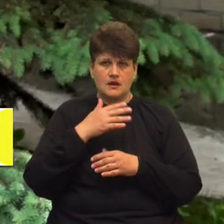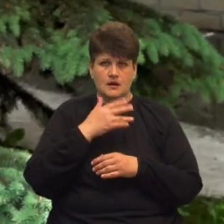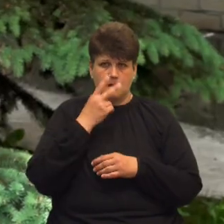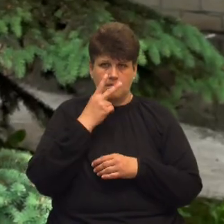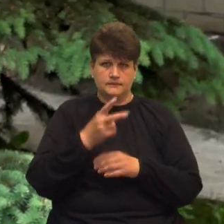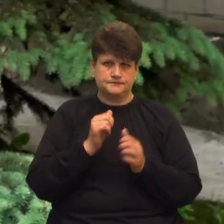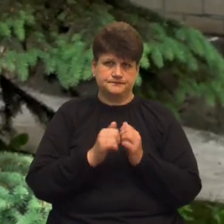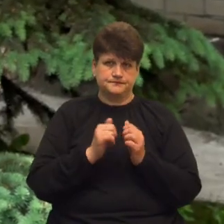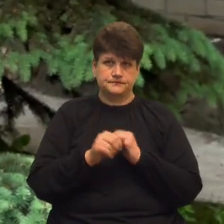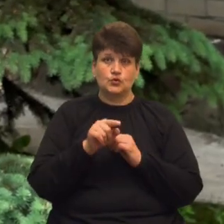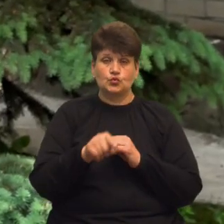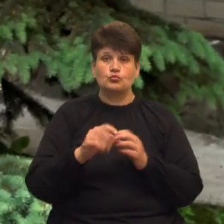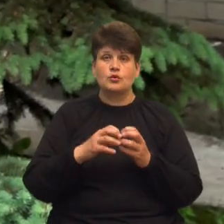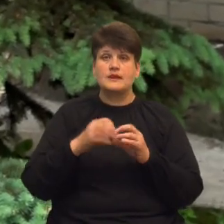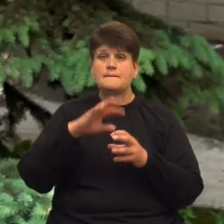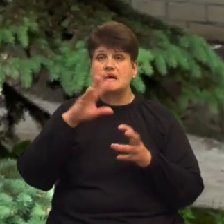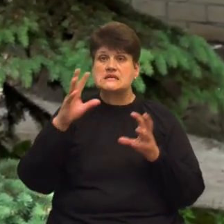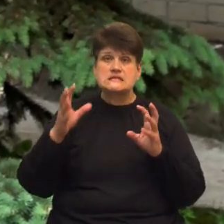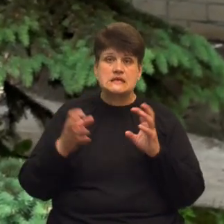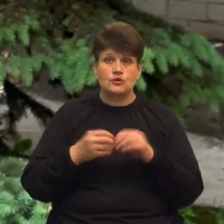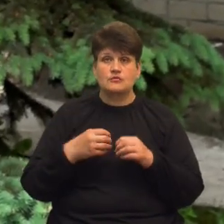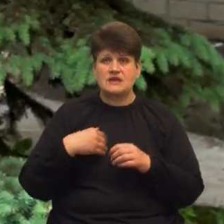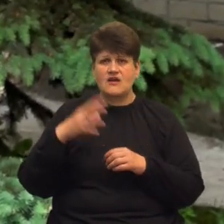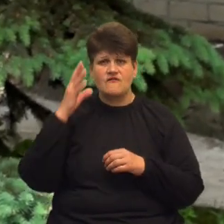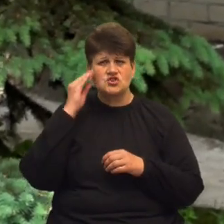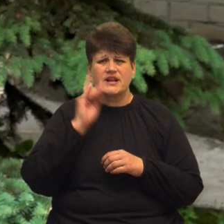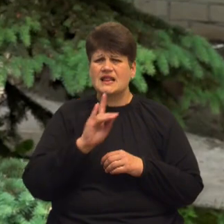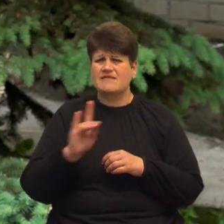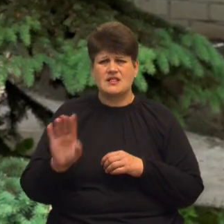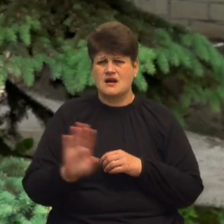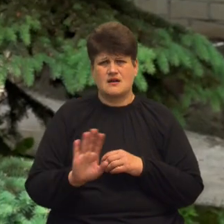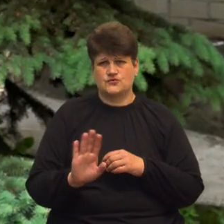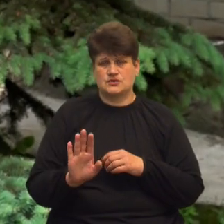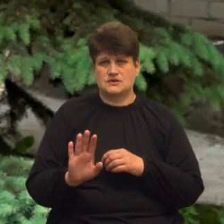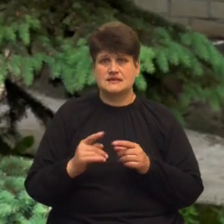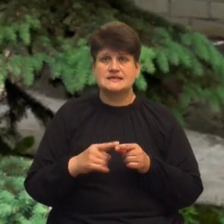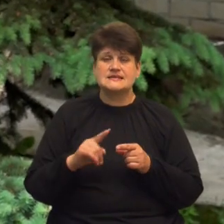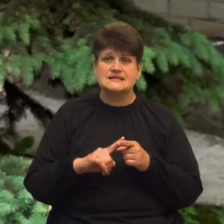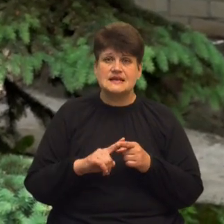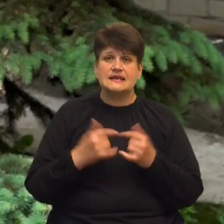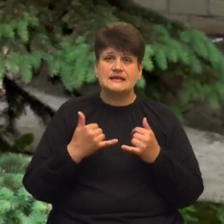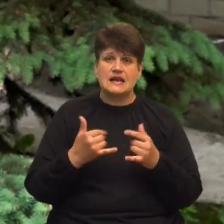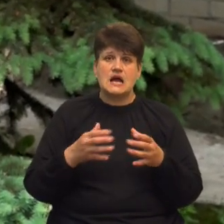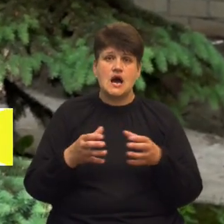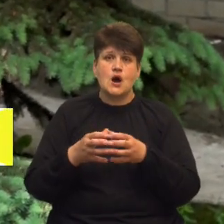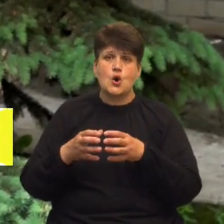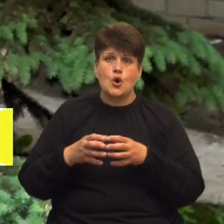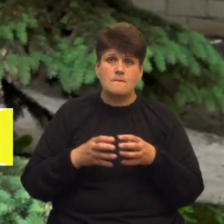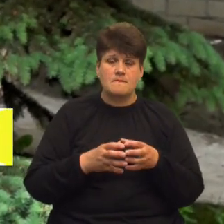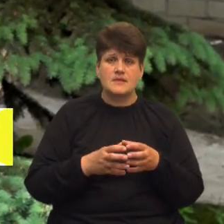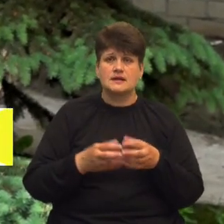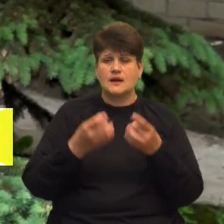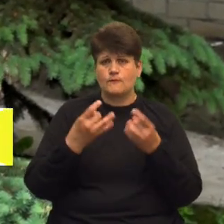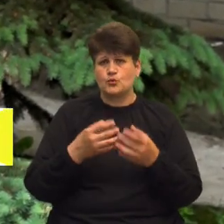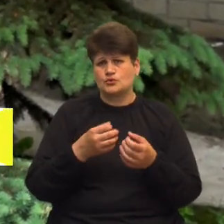Тут проблема загалом, я вважаю, не в тій лавочці, тому що це для громади чи та навіть для